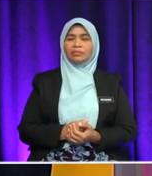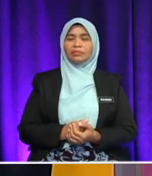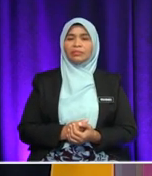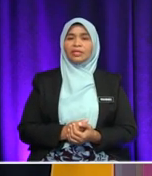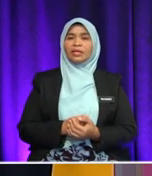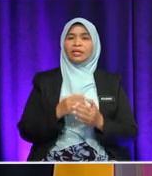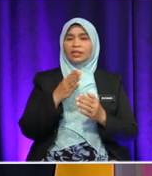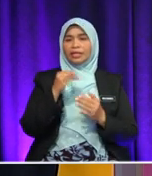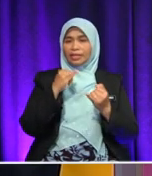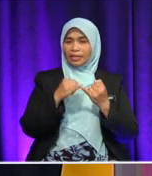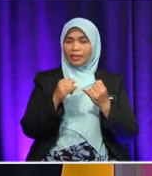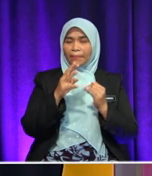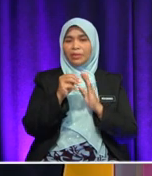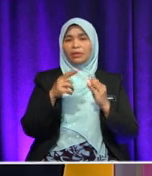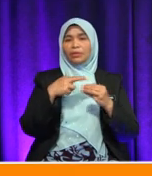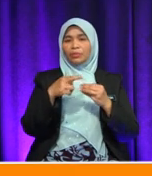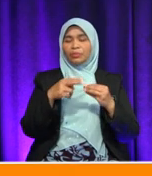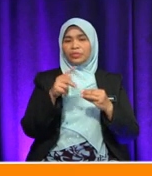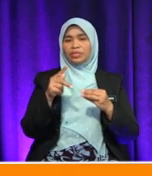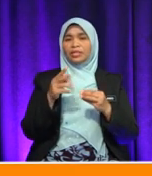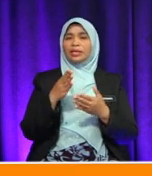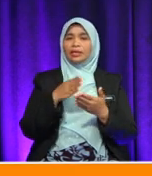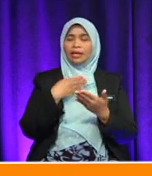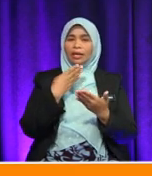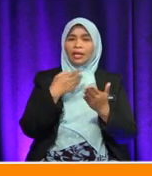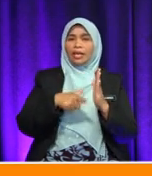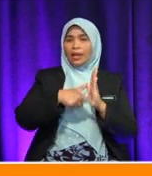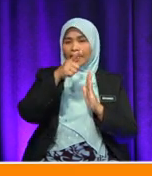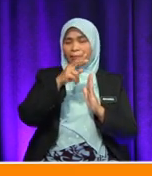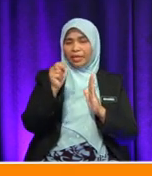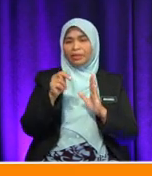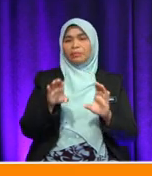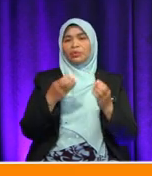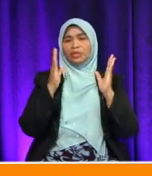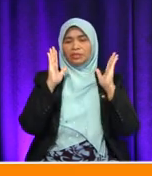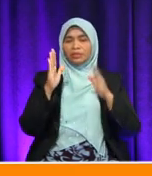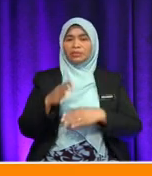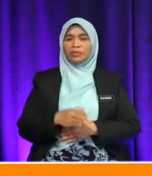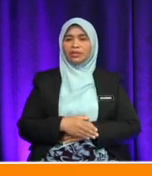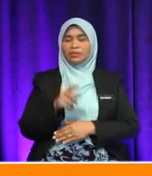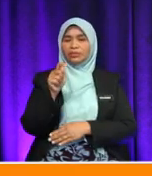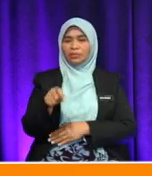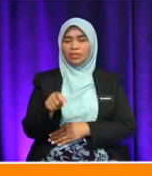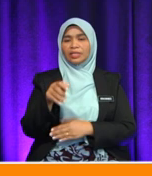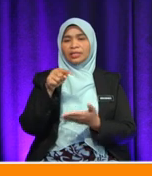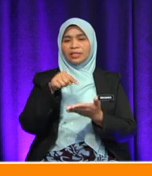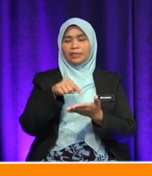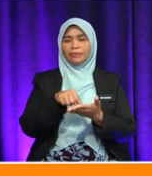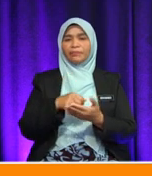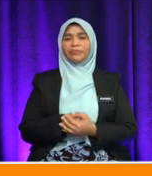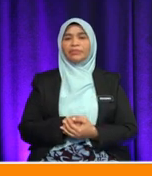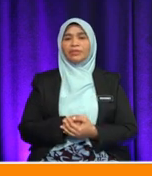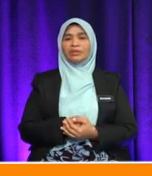merumuskan hikmah menunaikan salat-salat istikharah dan juga salat-salat tasbih secara ringkasnya